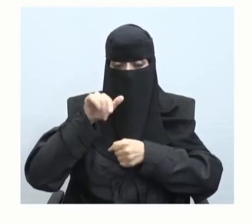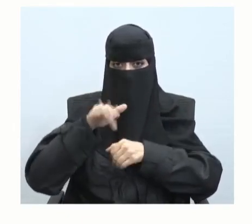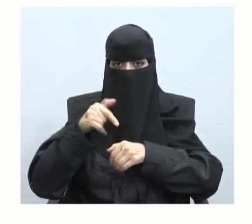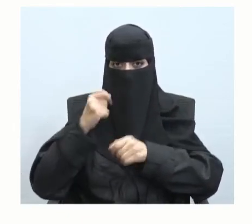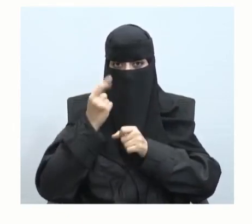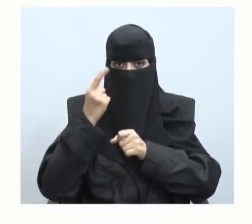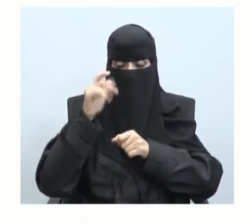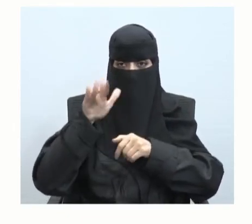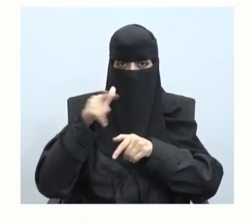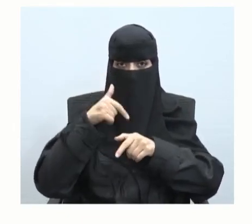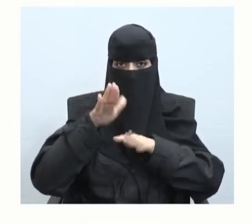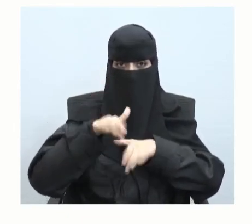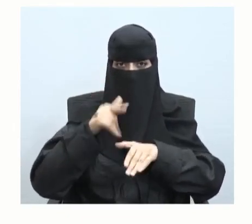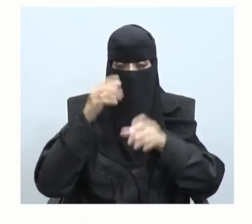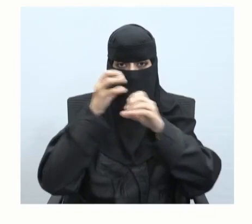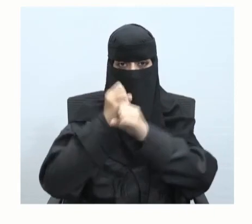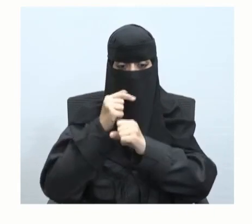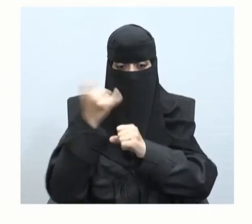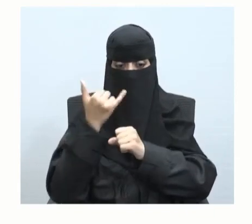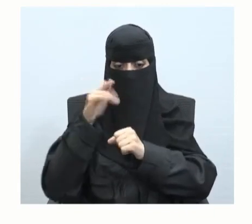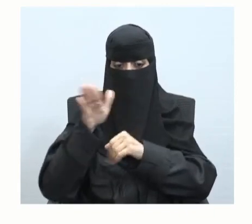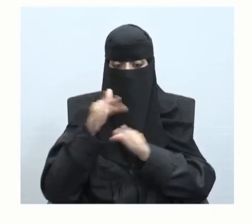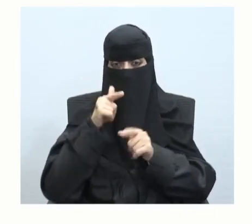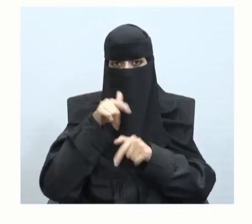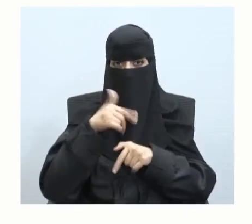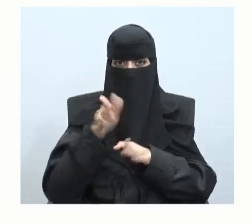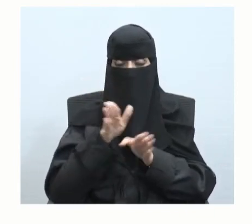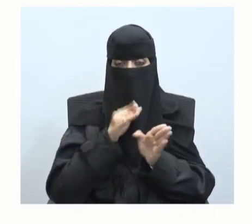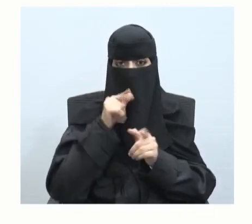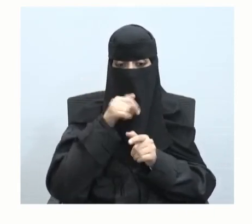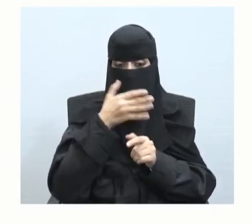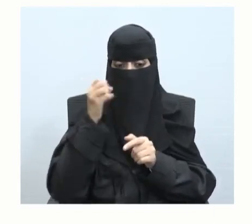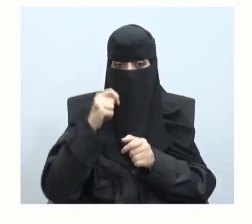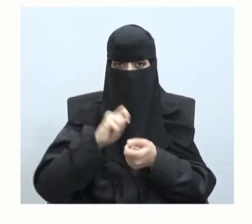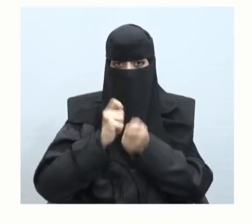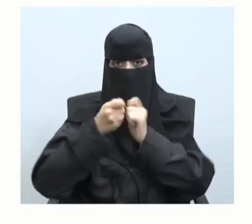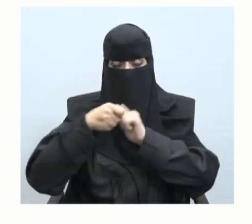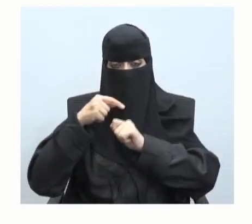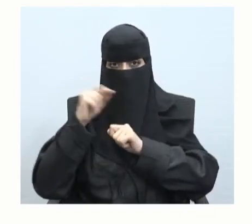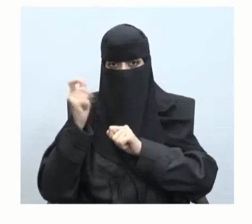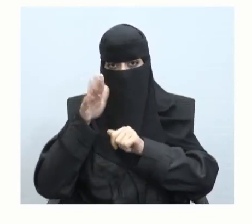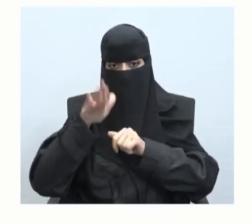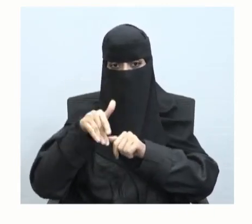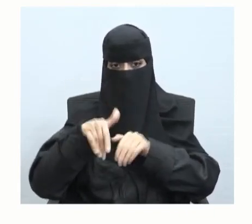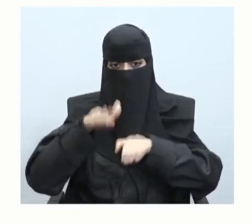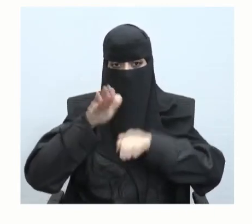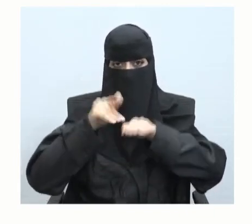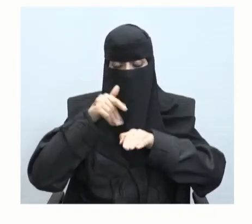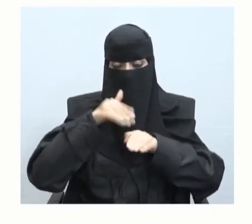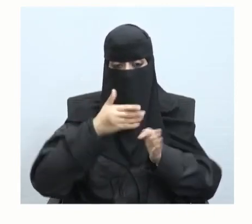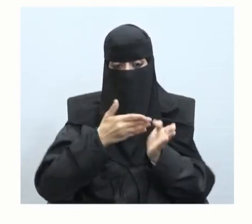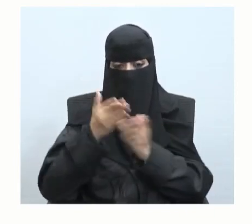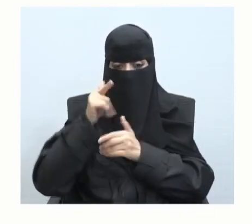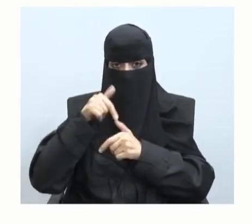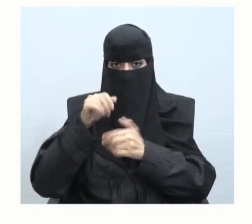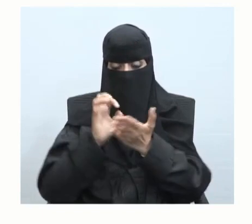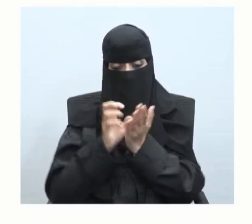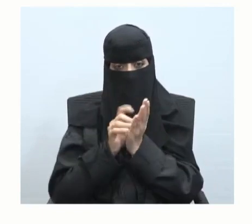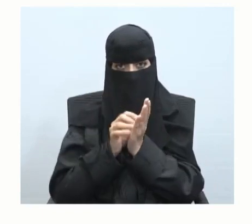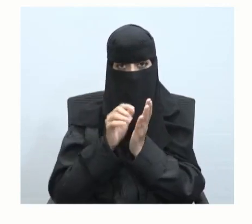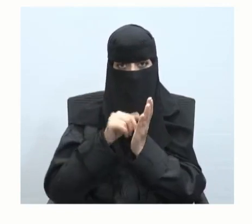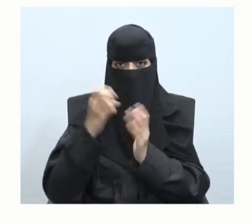نبهنا عليها انها حفظ ومهمه اذا اعوض تعويض مباشر في القيمه احضر الاله الحاسبه الان